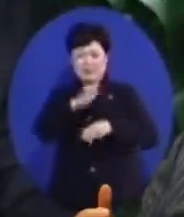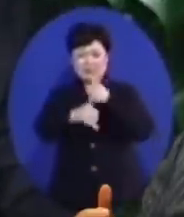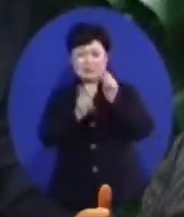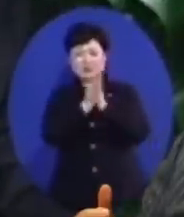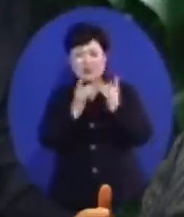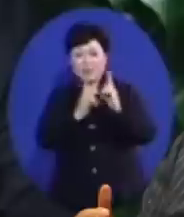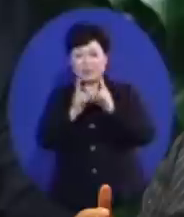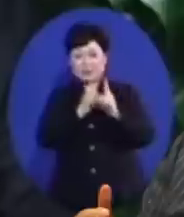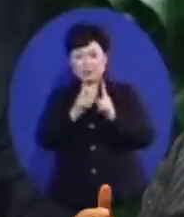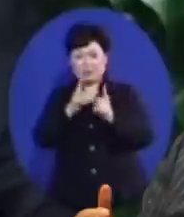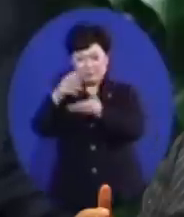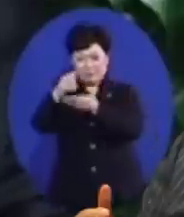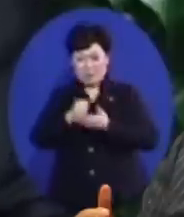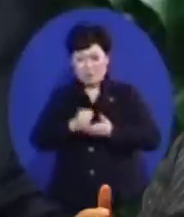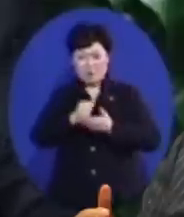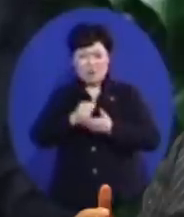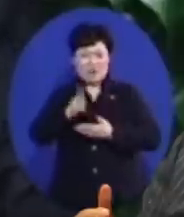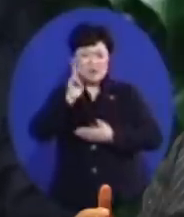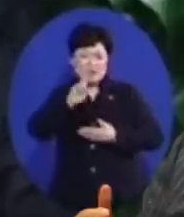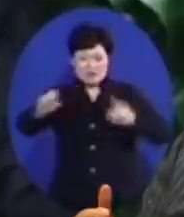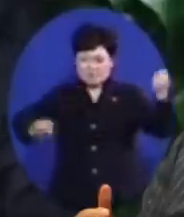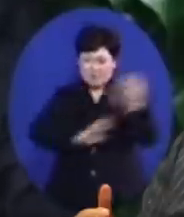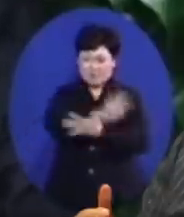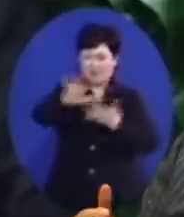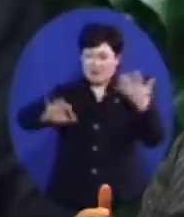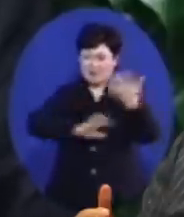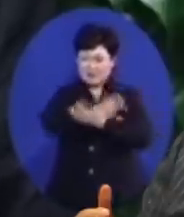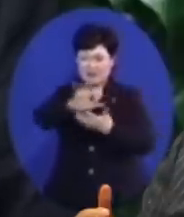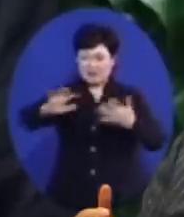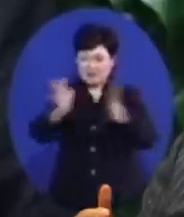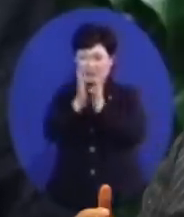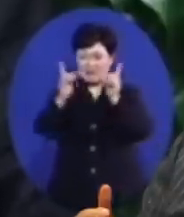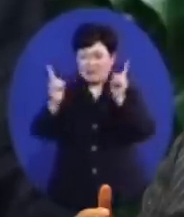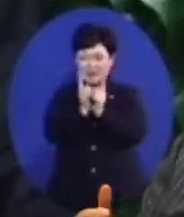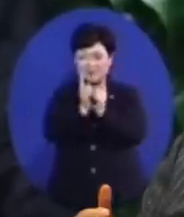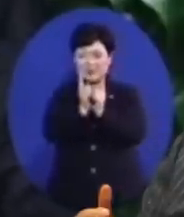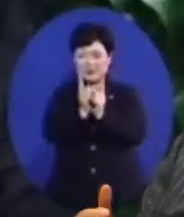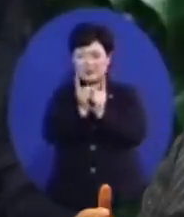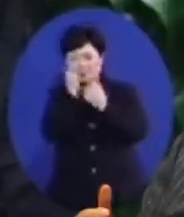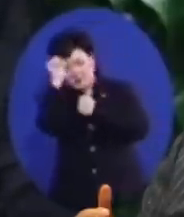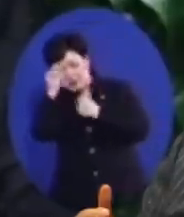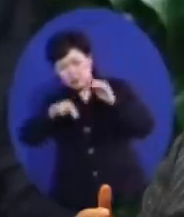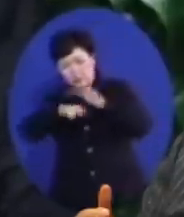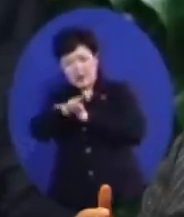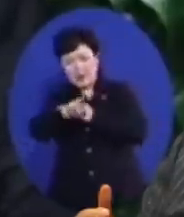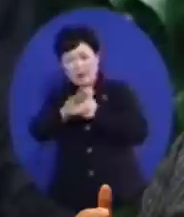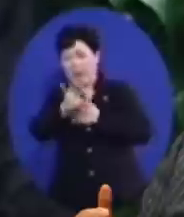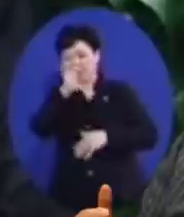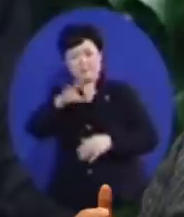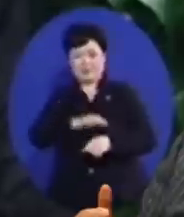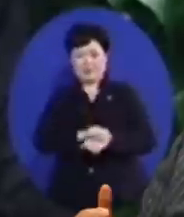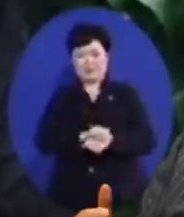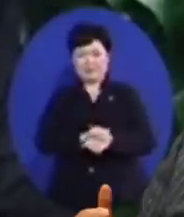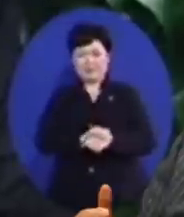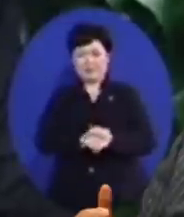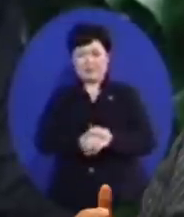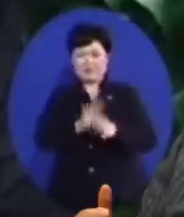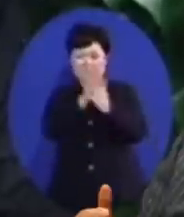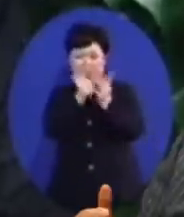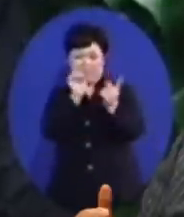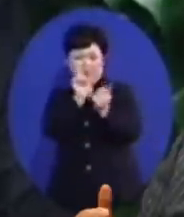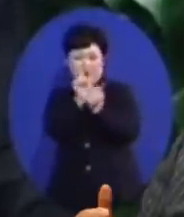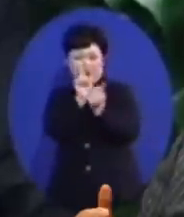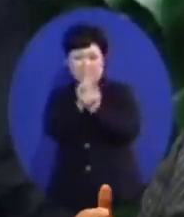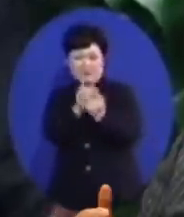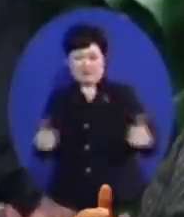말씀을 받아가지고서 폭풍우하고 정면으로 대결해야 되는 것입니다. 폭풍우를 피해서 도망을 치면 안 되는 것입니다. 정면으로 대결하면